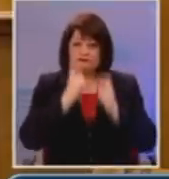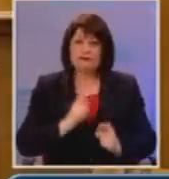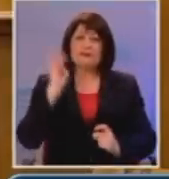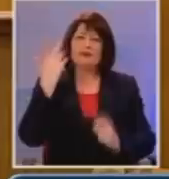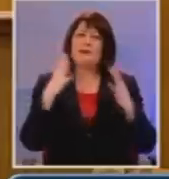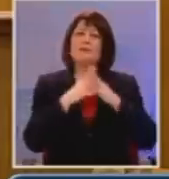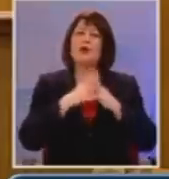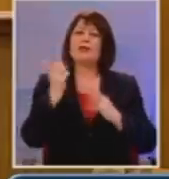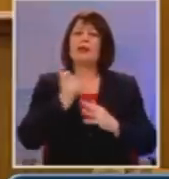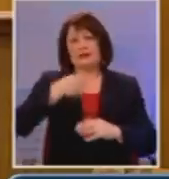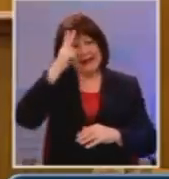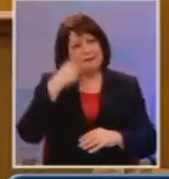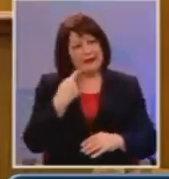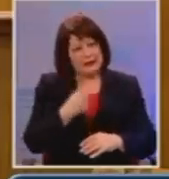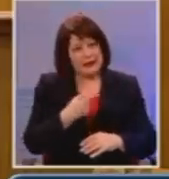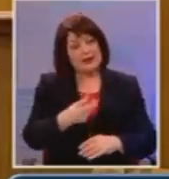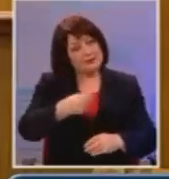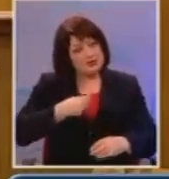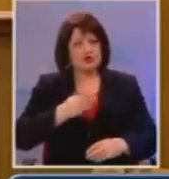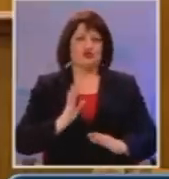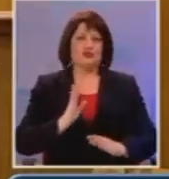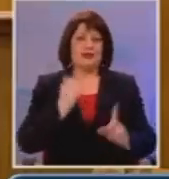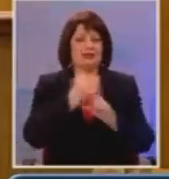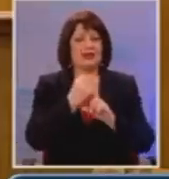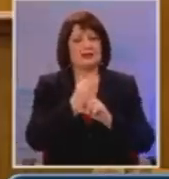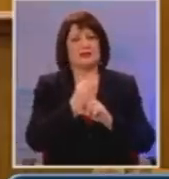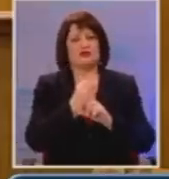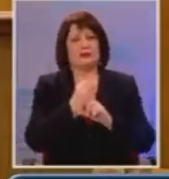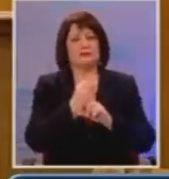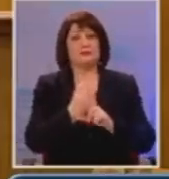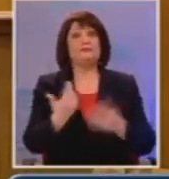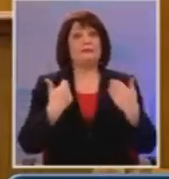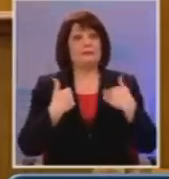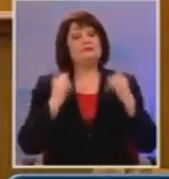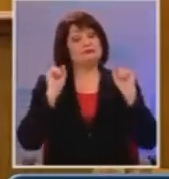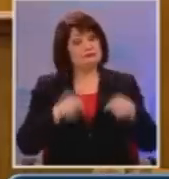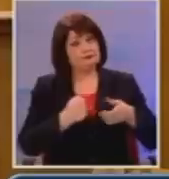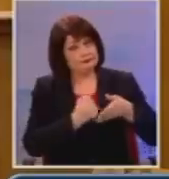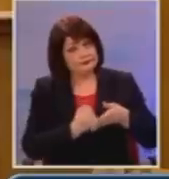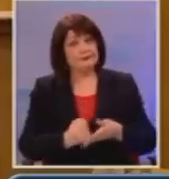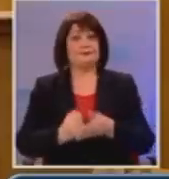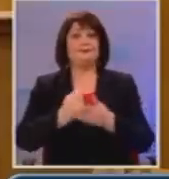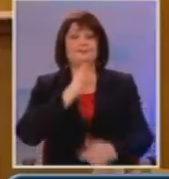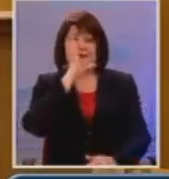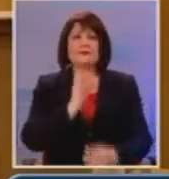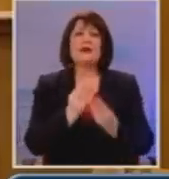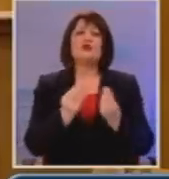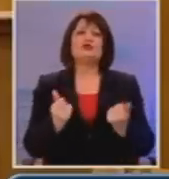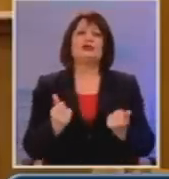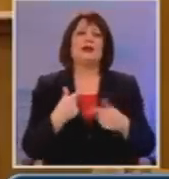κατοχικού δανείου προς την Ελλάδα. Θα τη στηρίξουμε αληθινά και